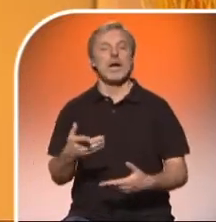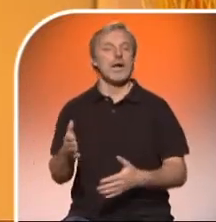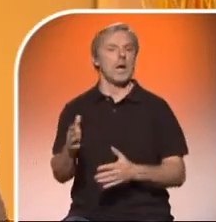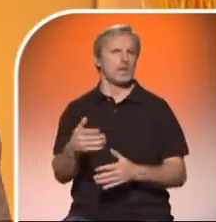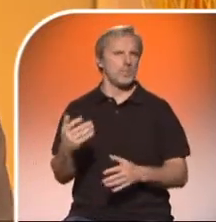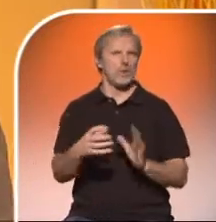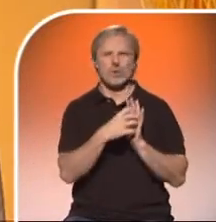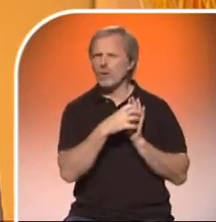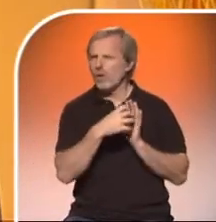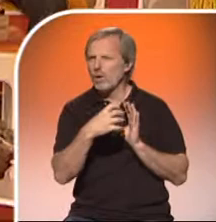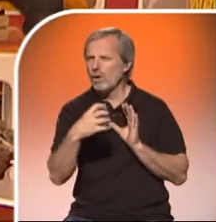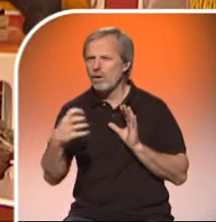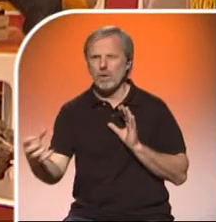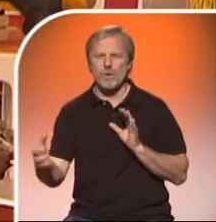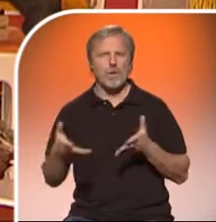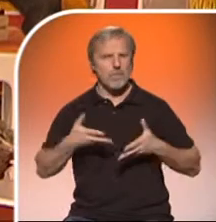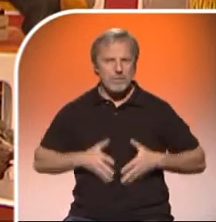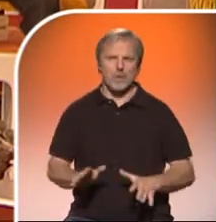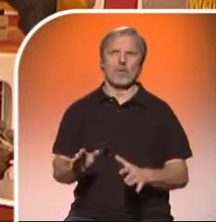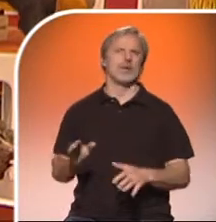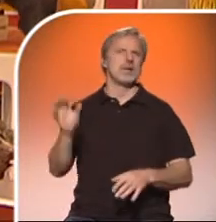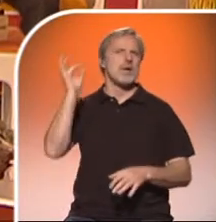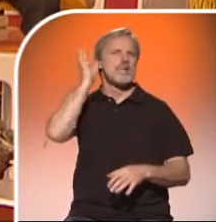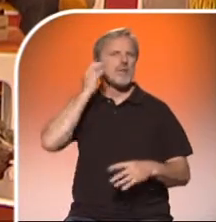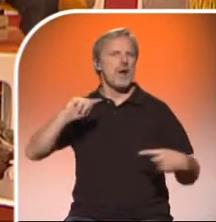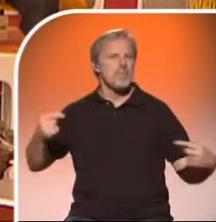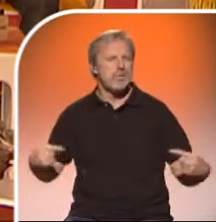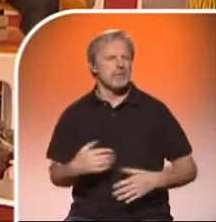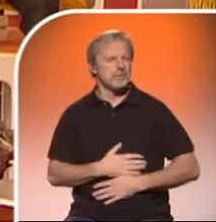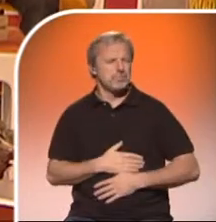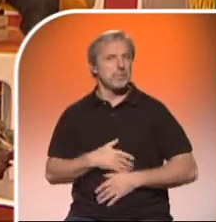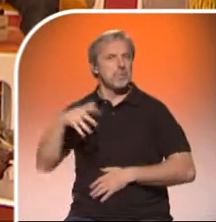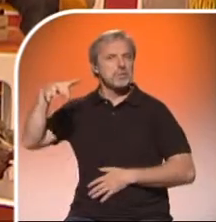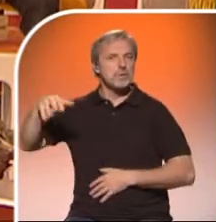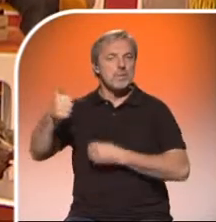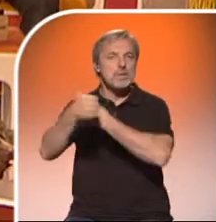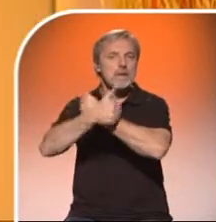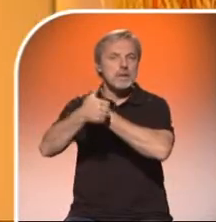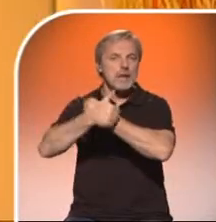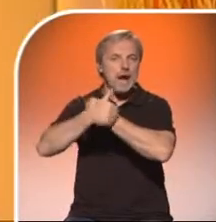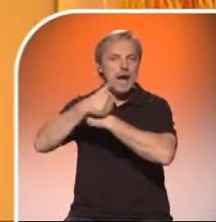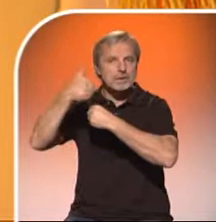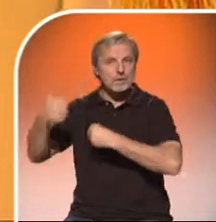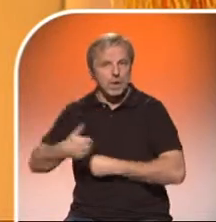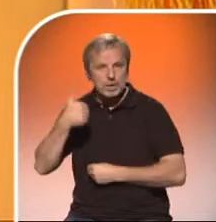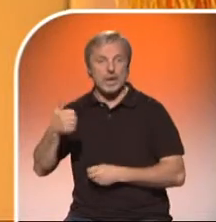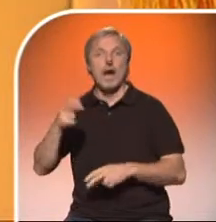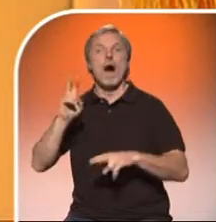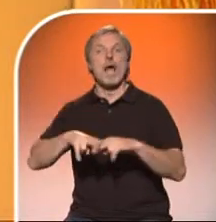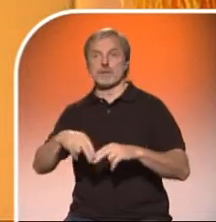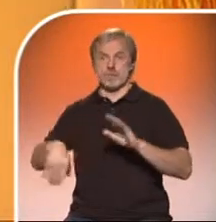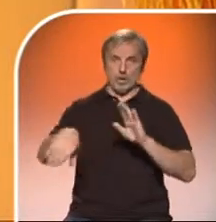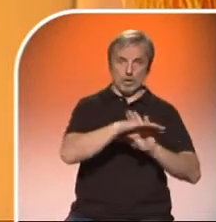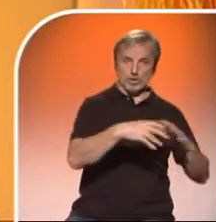dlouhý, byly nějaké bolesti a takový, a ta příprava, fakt byli jsme tam asi 11 hodin. A já jsem mezi tím ještě odběh odehrát